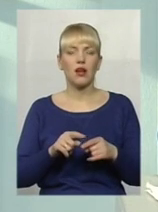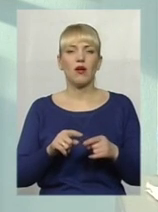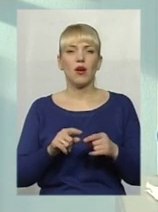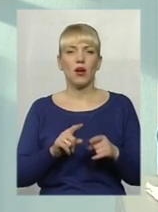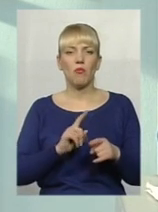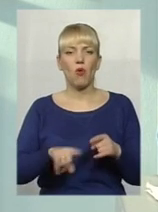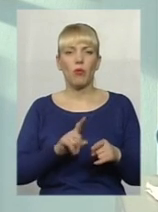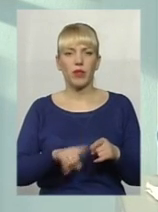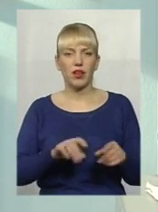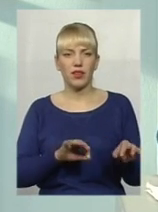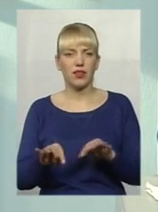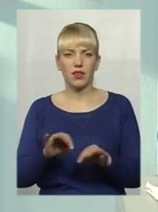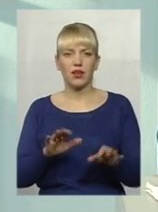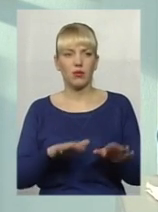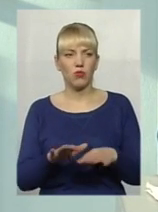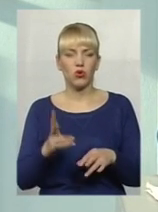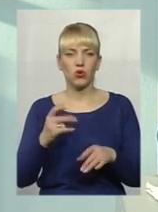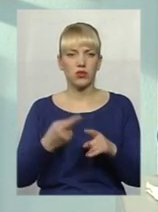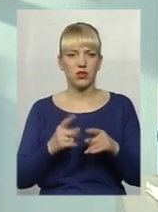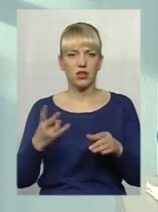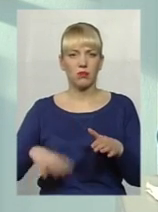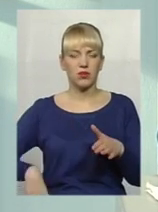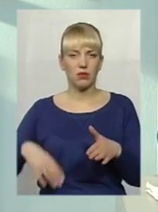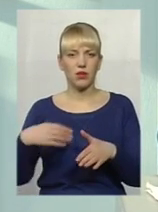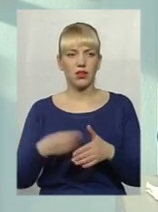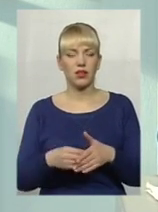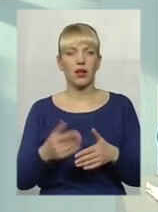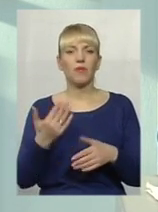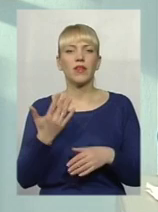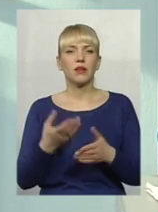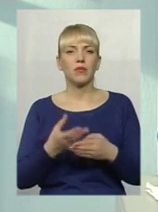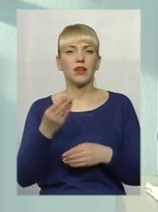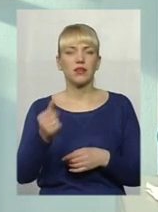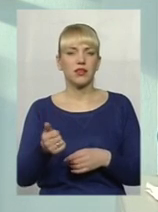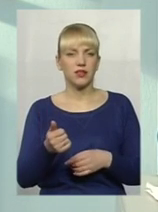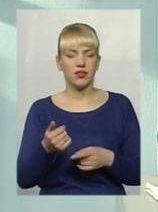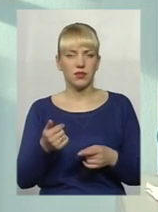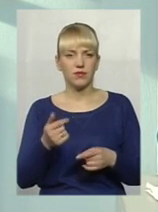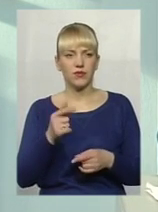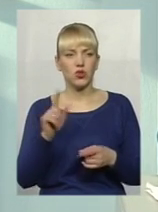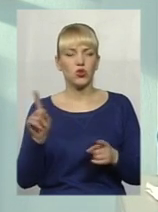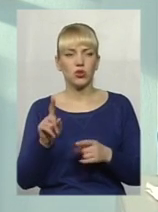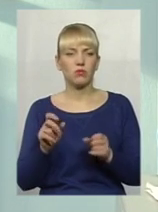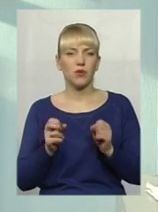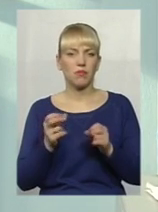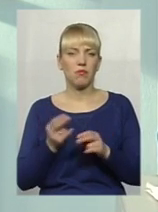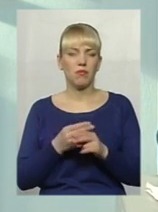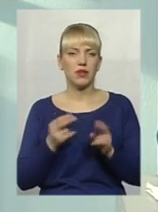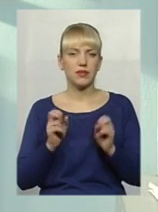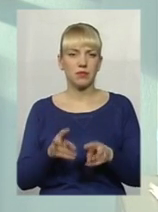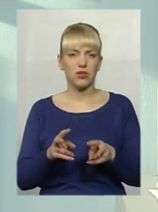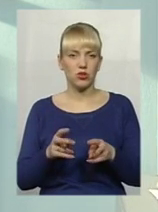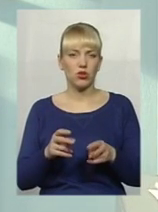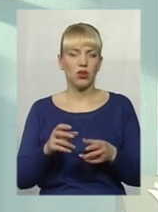але заплатити. Але за це необхідно буде заплатити. Так. Наскільки великою є плата для того, аби безпечно повестися з